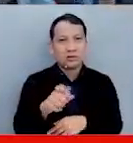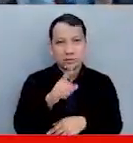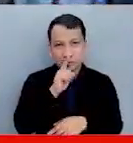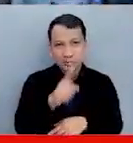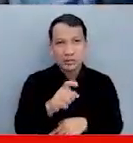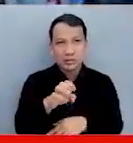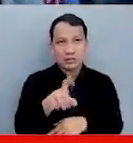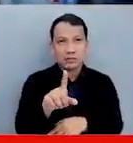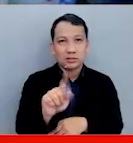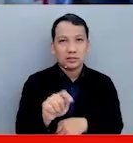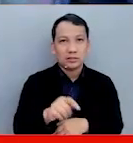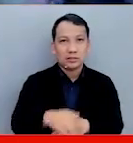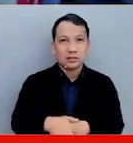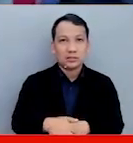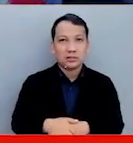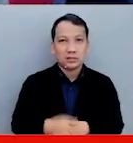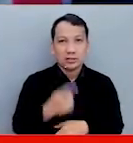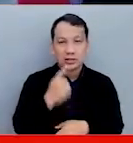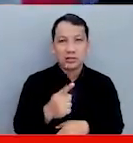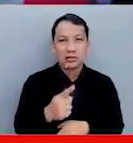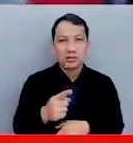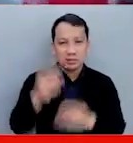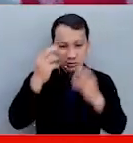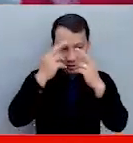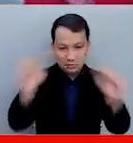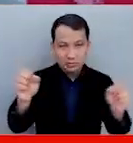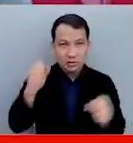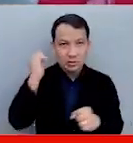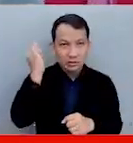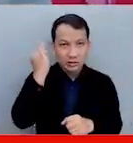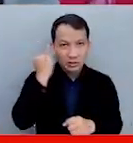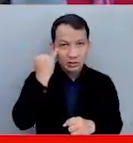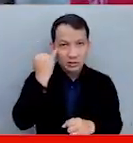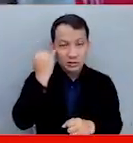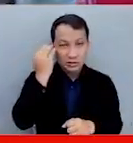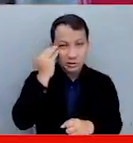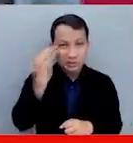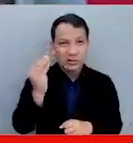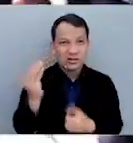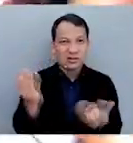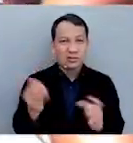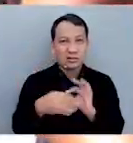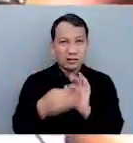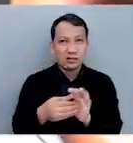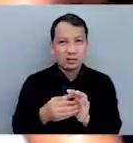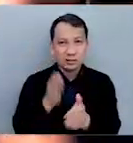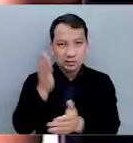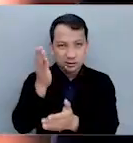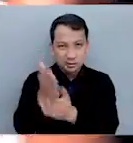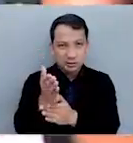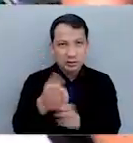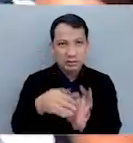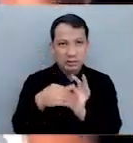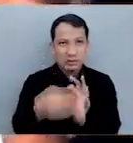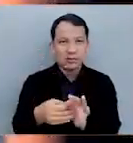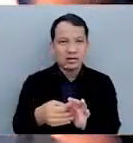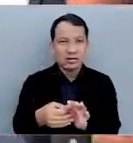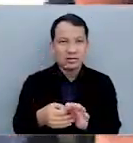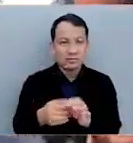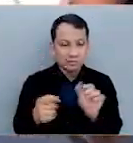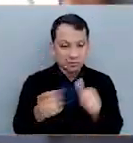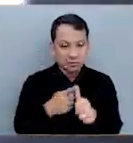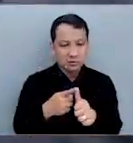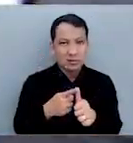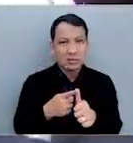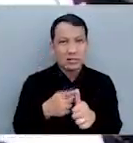Dabar Guards. Lalo na sa kanilang Mayor Jose and the Dabar Guards segment sa Sugod Bahay mga kapatid sa nangungunang noontime